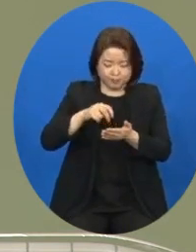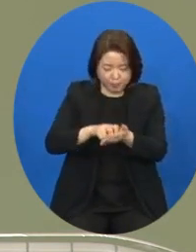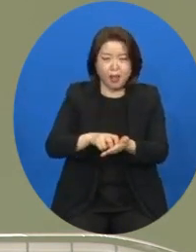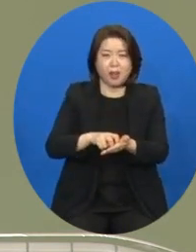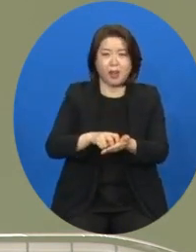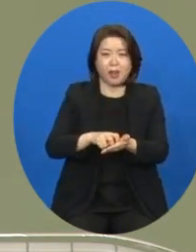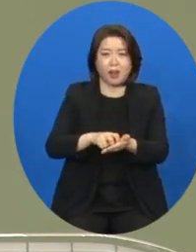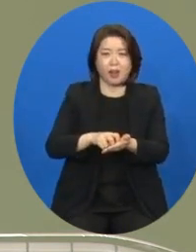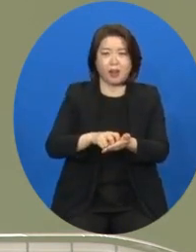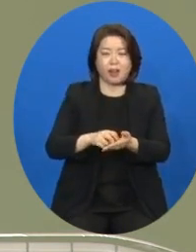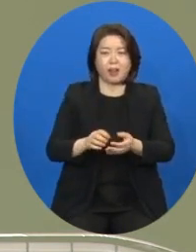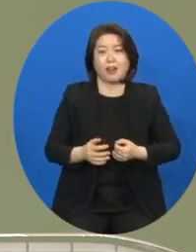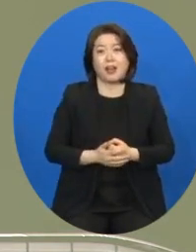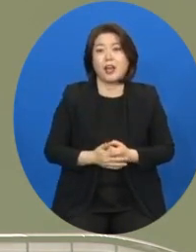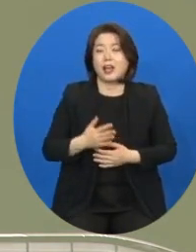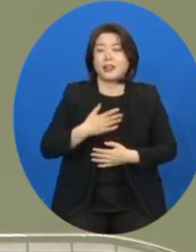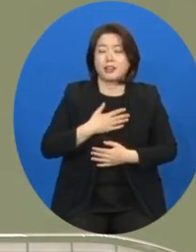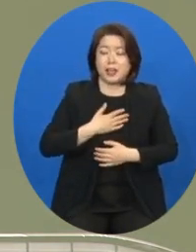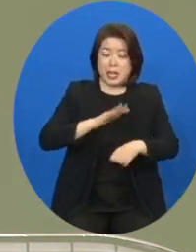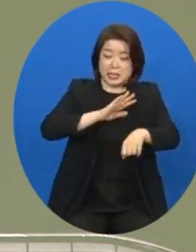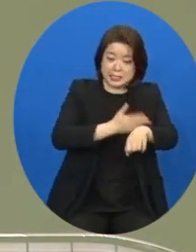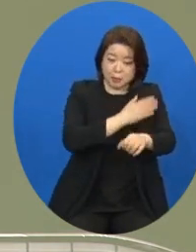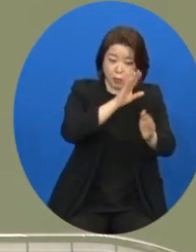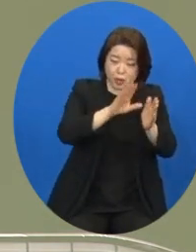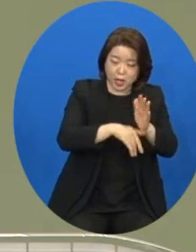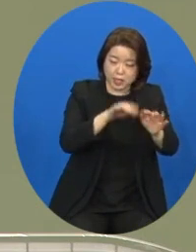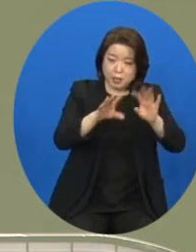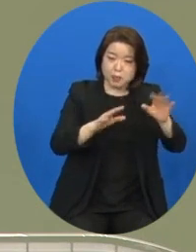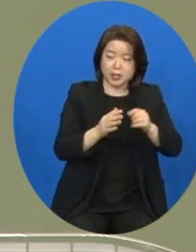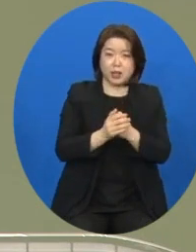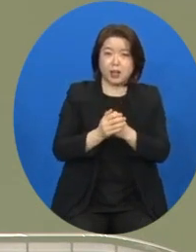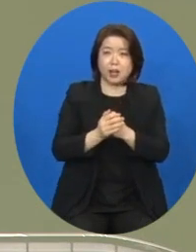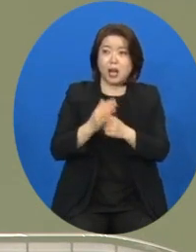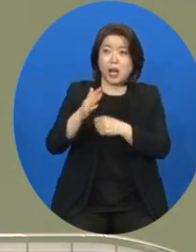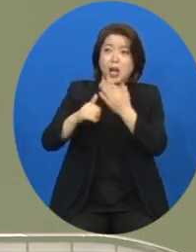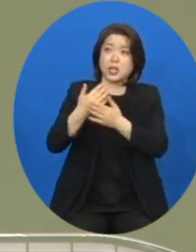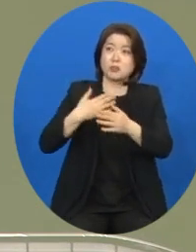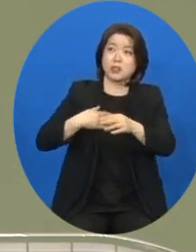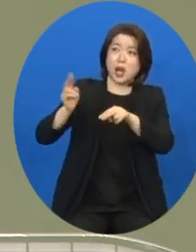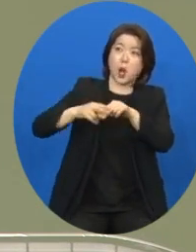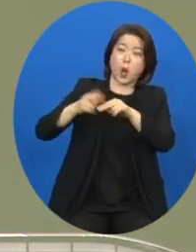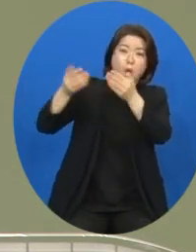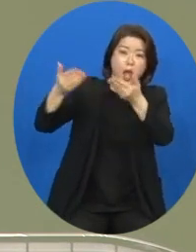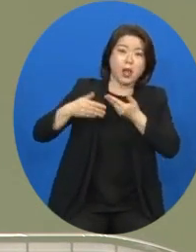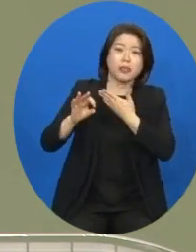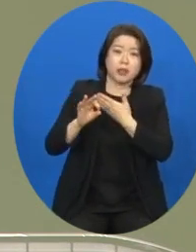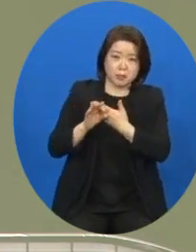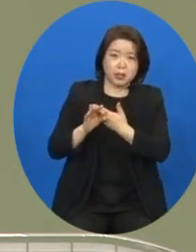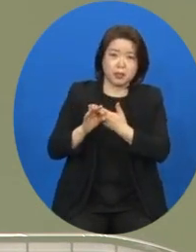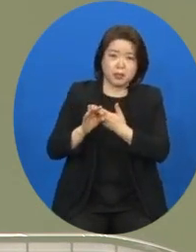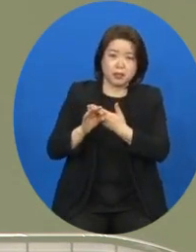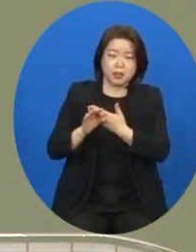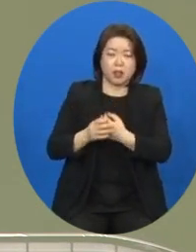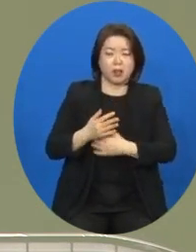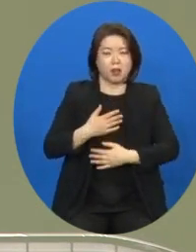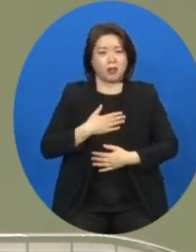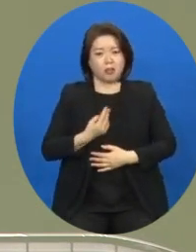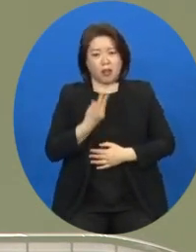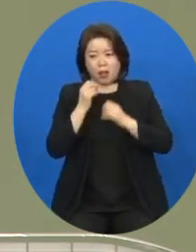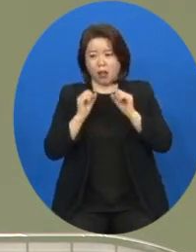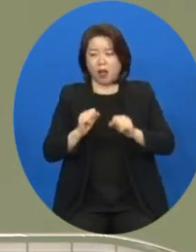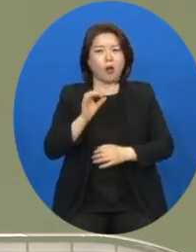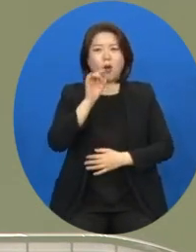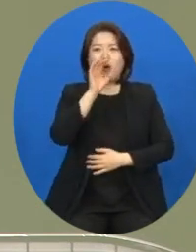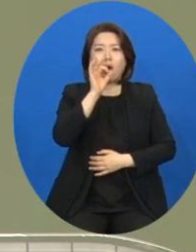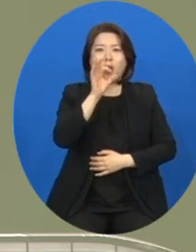하나님이 내가 잘못할 때마다 내가 내 아들에게 한 것처럼 그렇게 매를 댔다면 내가 살아날 수는